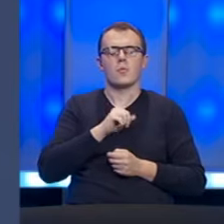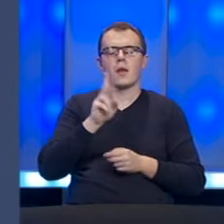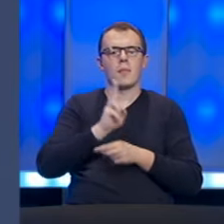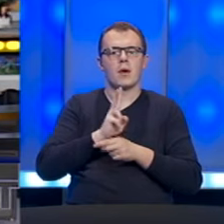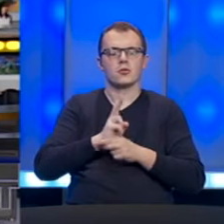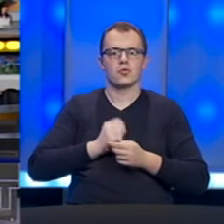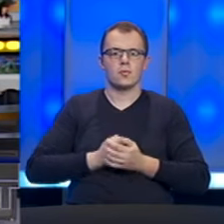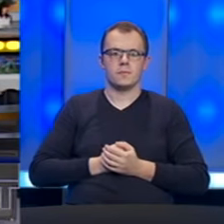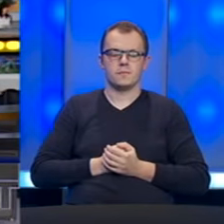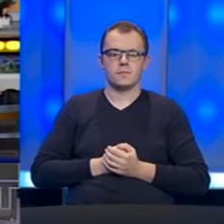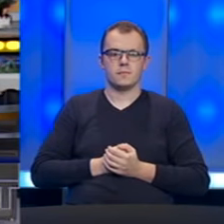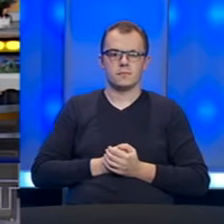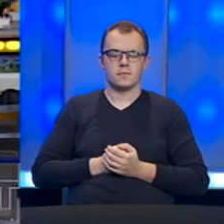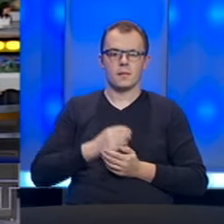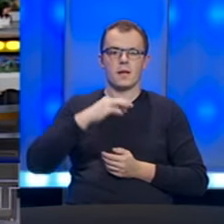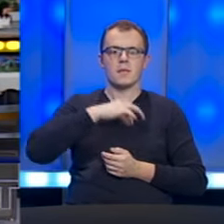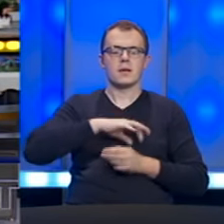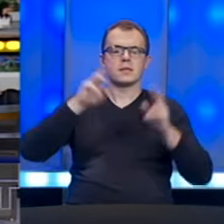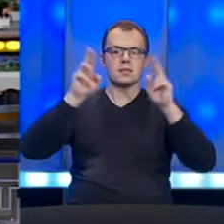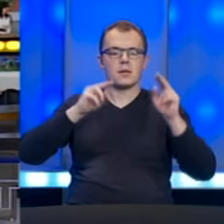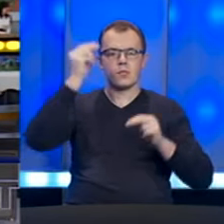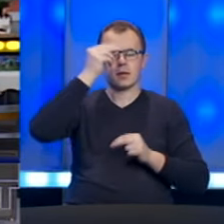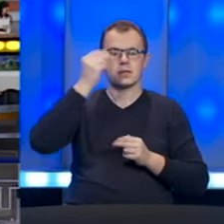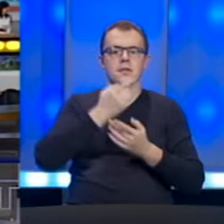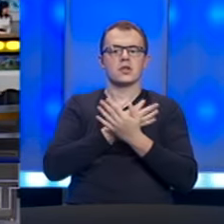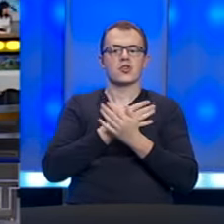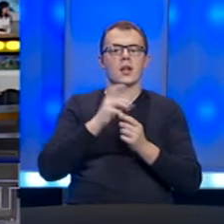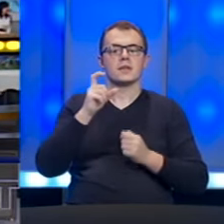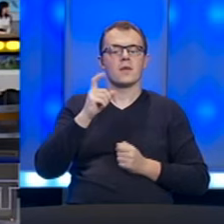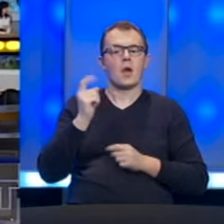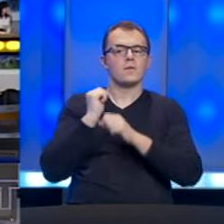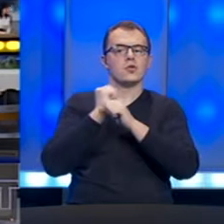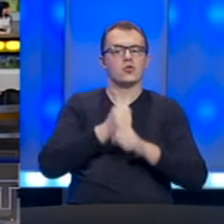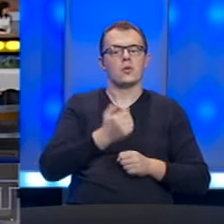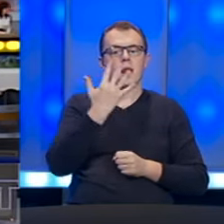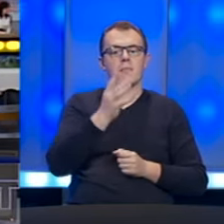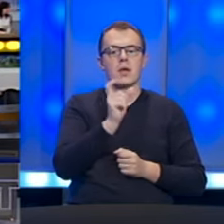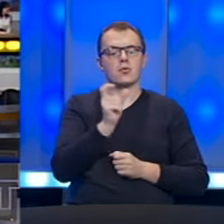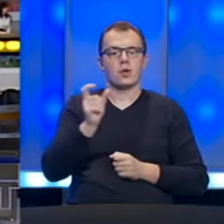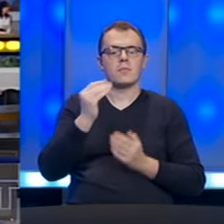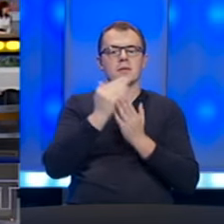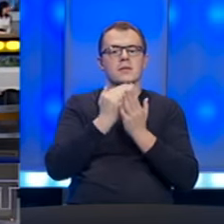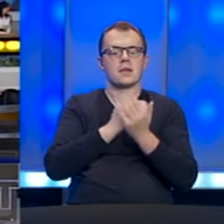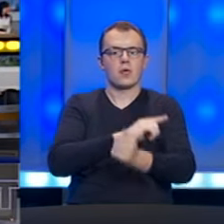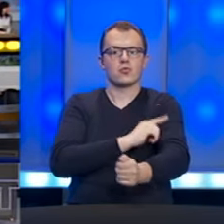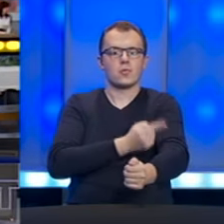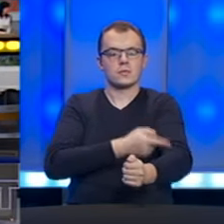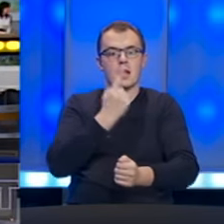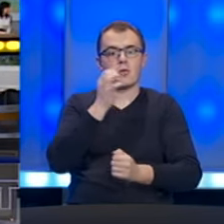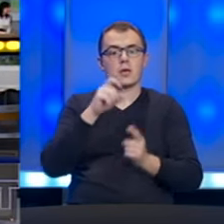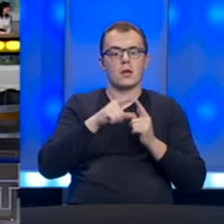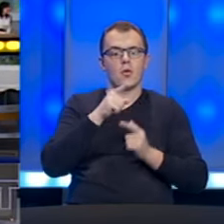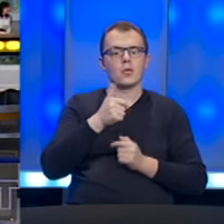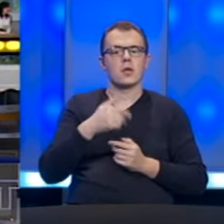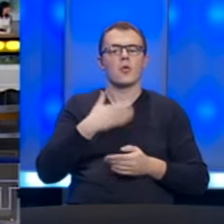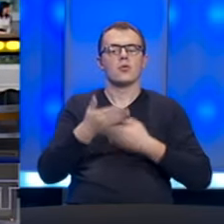nepažnjom. Predsjednica Republike Srpske Željka Cvijanović donijela je 5 uredbi sa zakonskom snagom. Jedna od njih odnosi